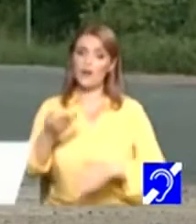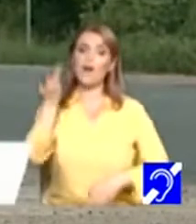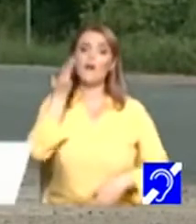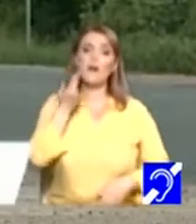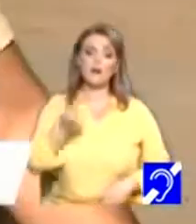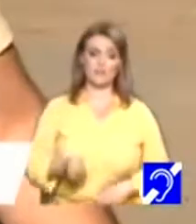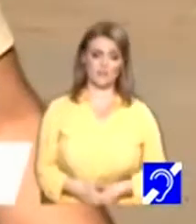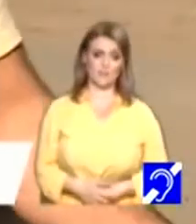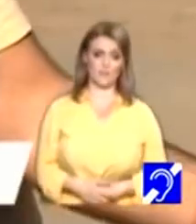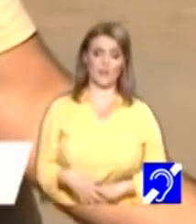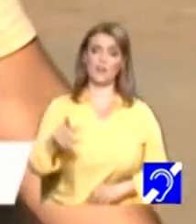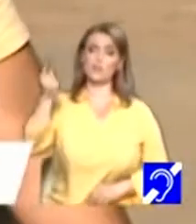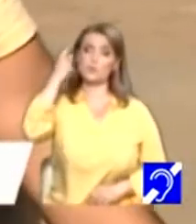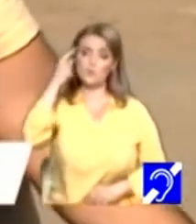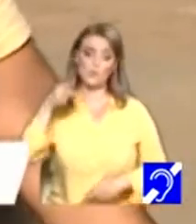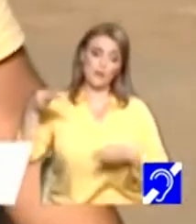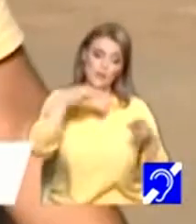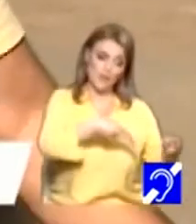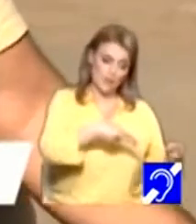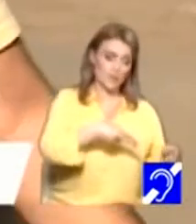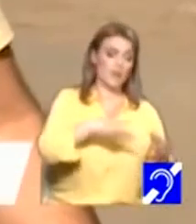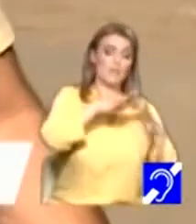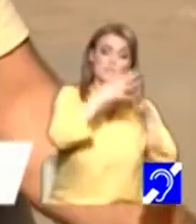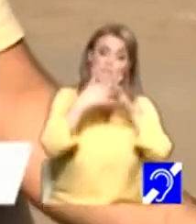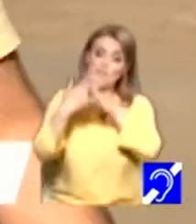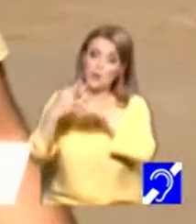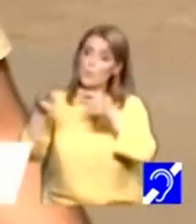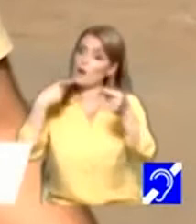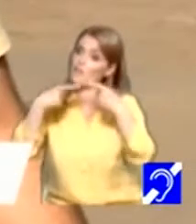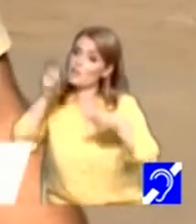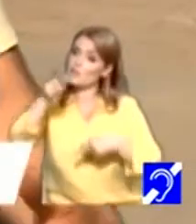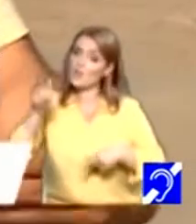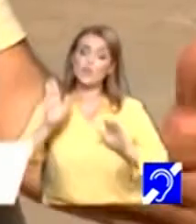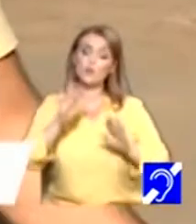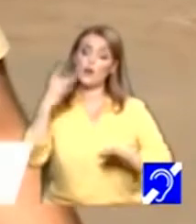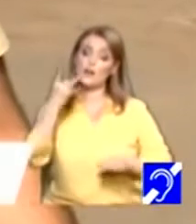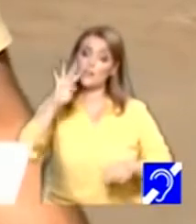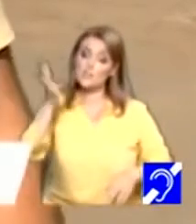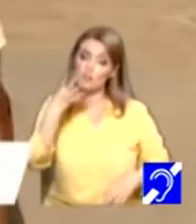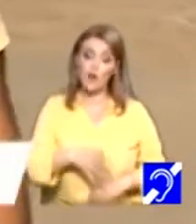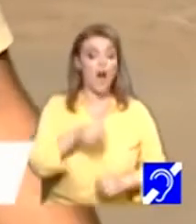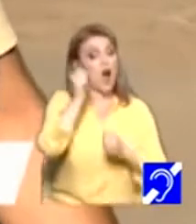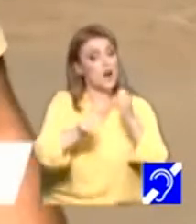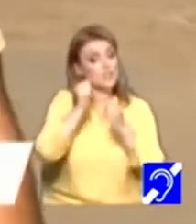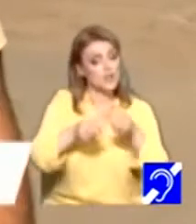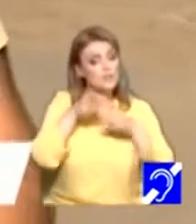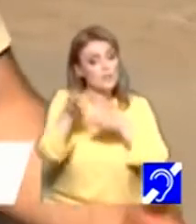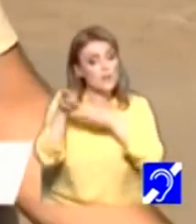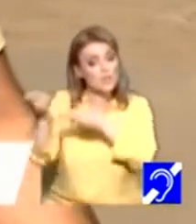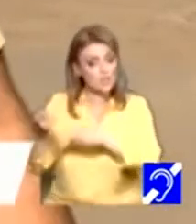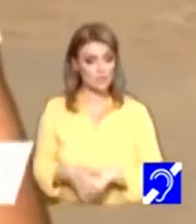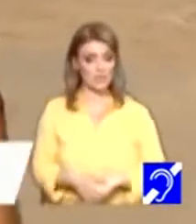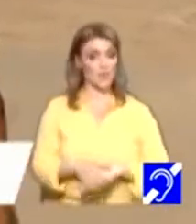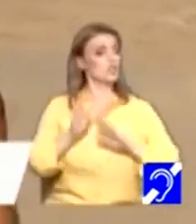gând să fie pensate, să vadă problemele oamenilor, stai de vorbă, nu numai o dată în 4 ani, dar mai des să vie, după alegeri,